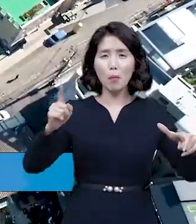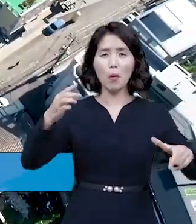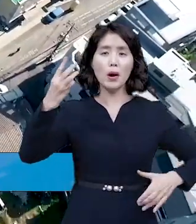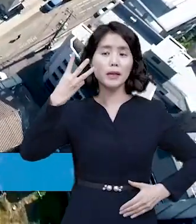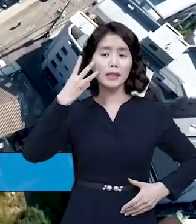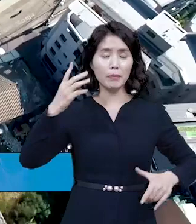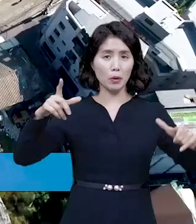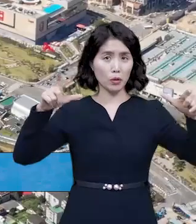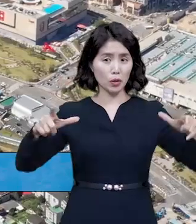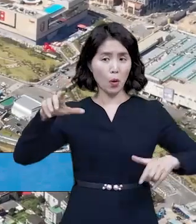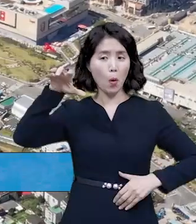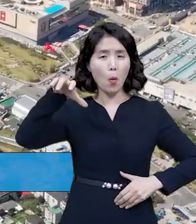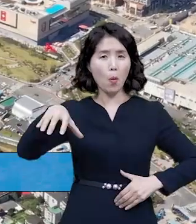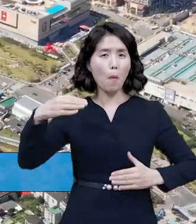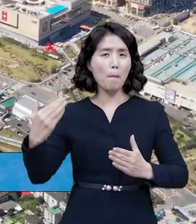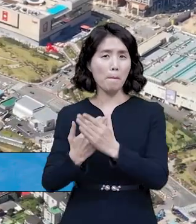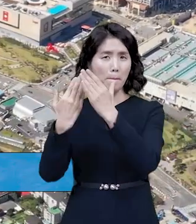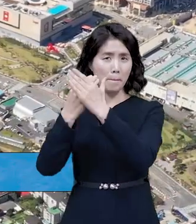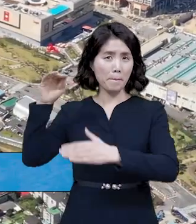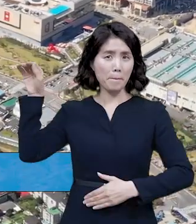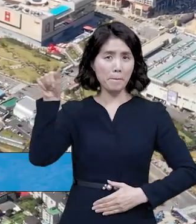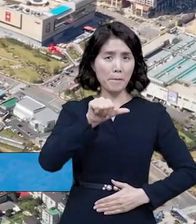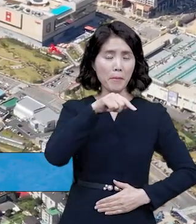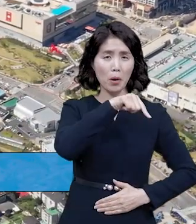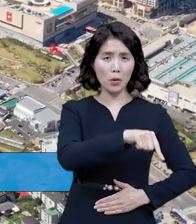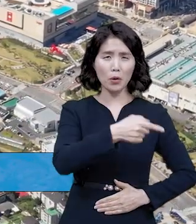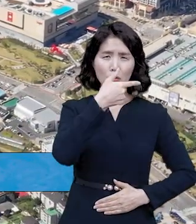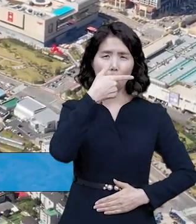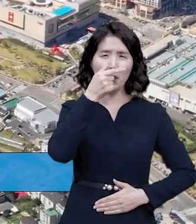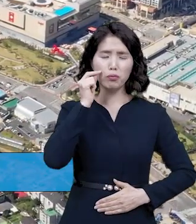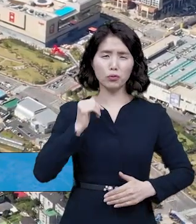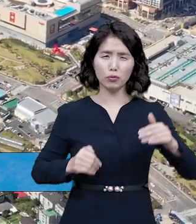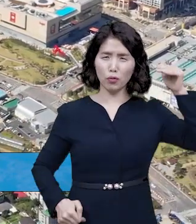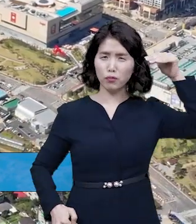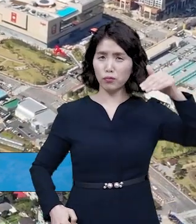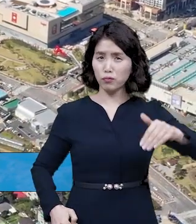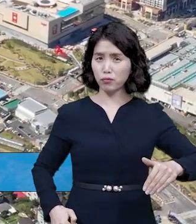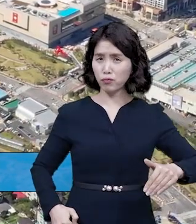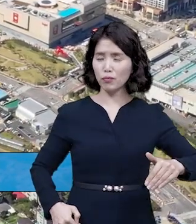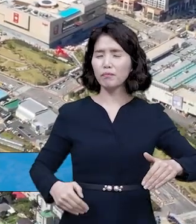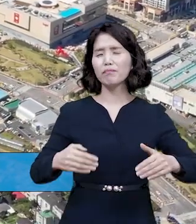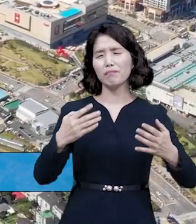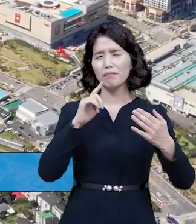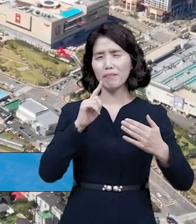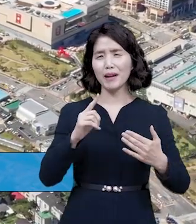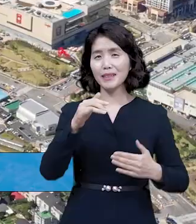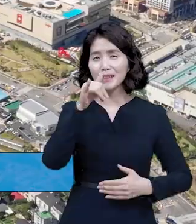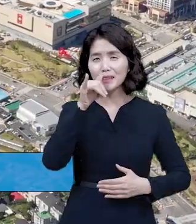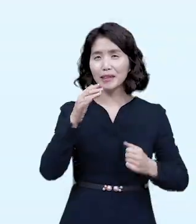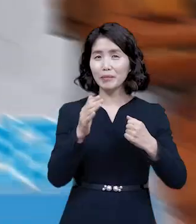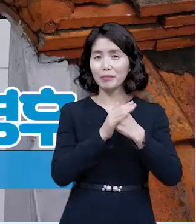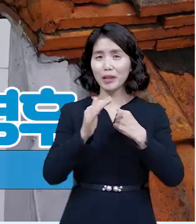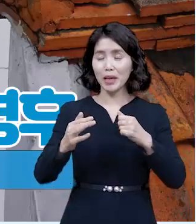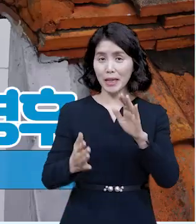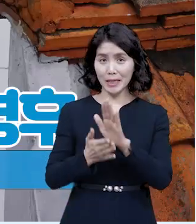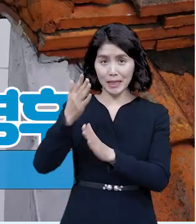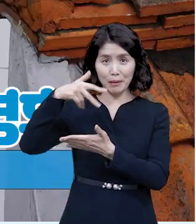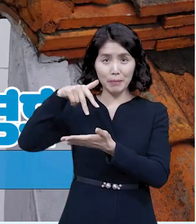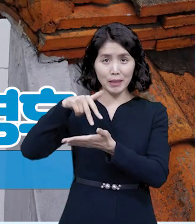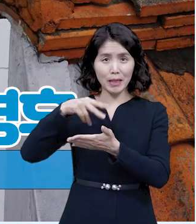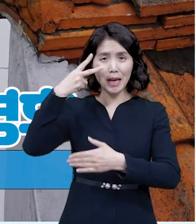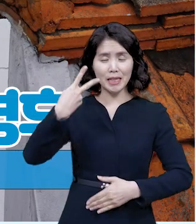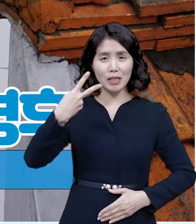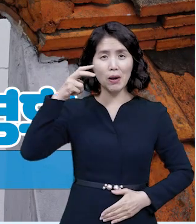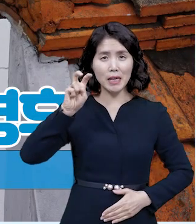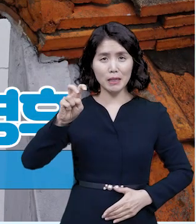지역은 그동안 삼송 택지 지구에 비해서 활성화되지 못해서 쇠퇴한 지역으로 언급이 되어 왔습니다. 그래서